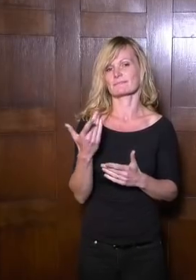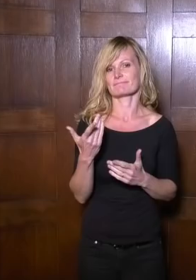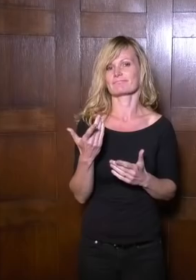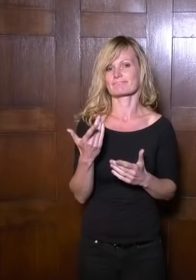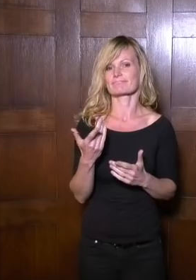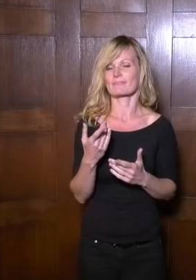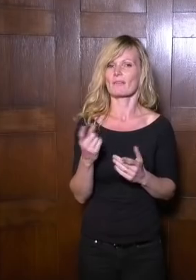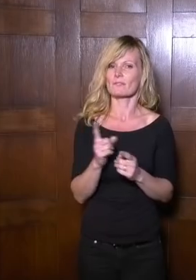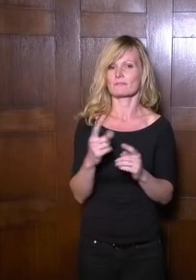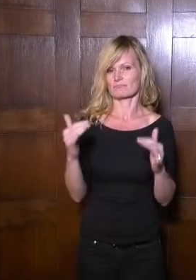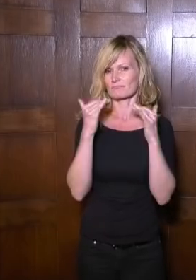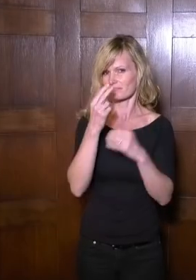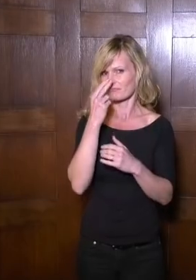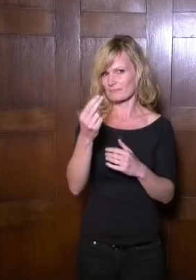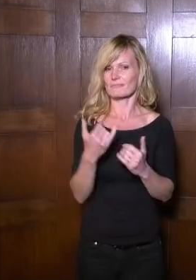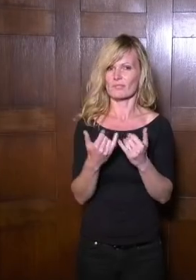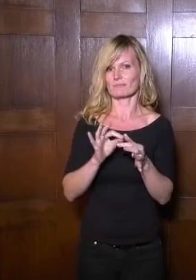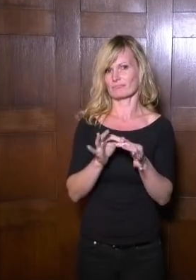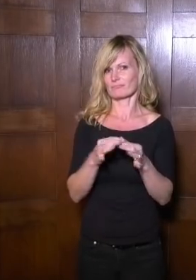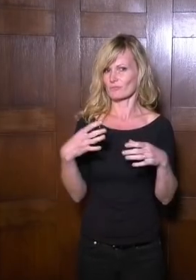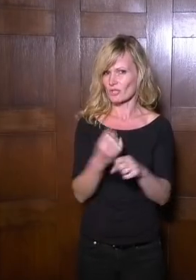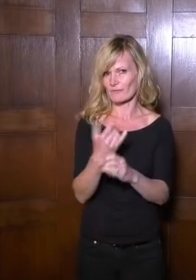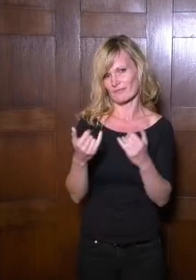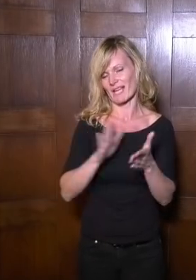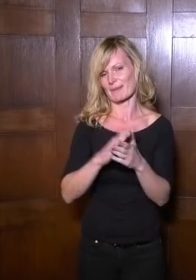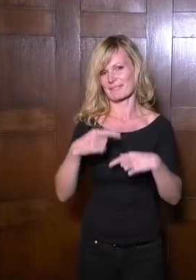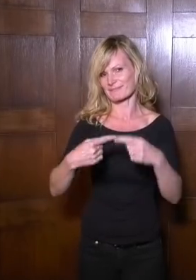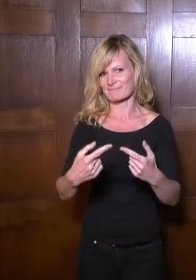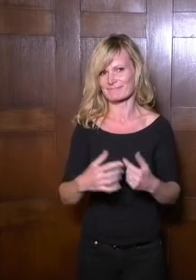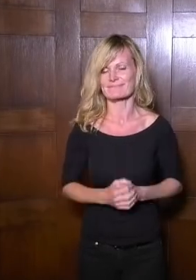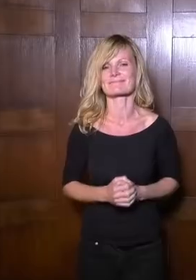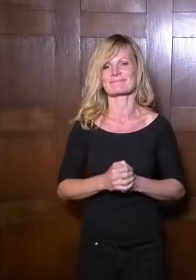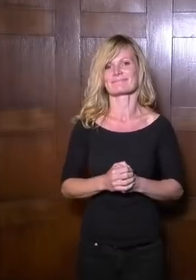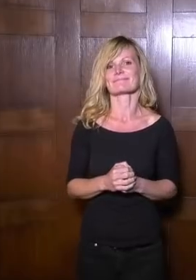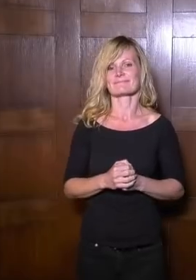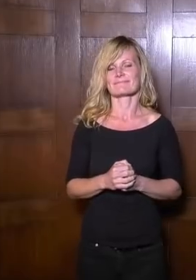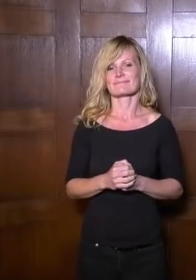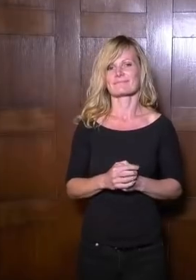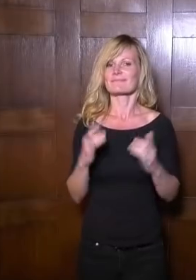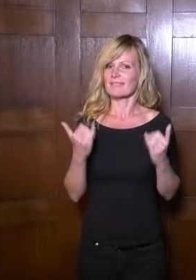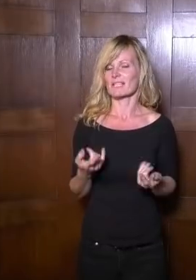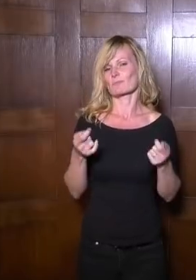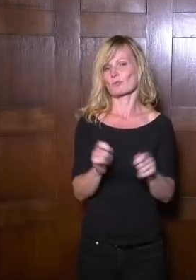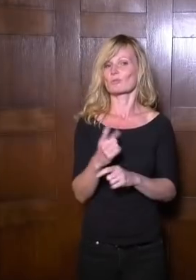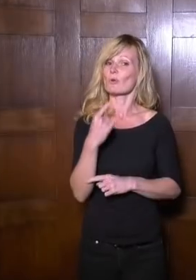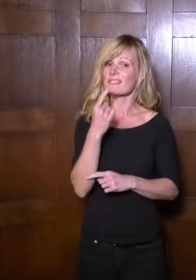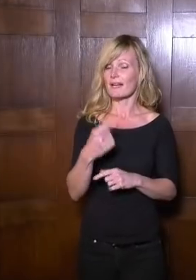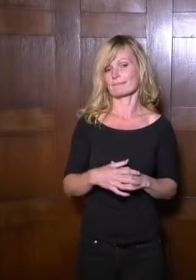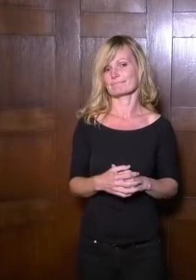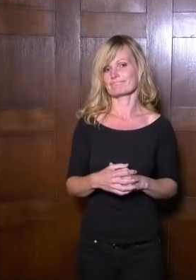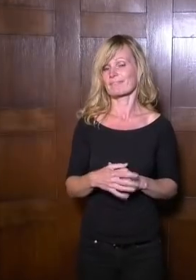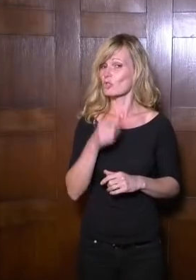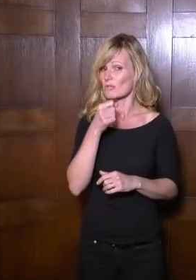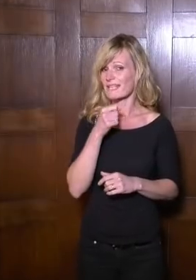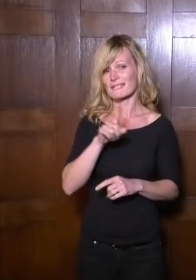immer wieder beeindruckende Art und Weise, wie die das hier so übersetzen und wie das so funktioniert. So, jetzt will ich Ihnen zum Schluss Folgendes sagen. Ich bin von Journalisten